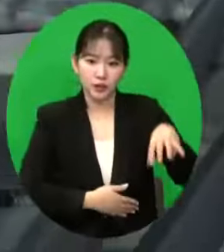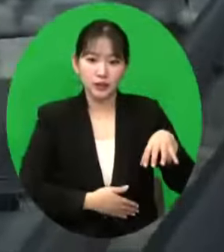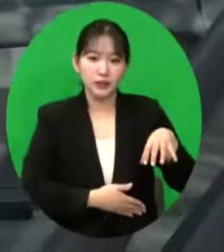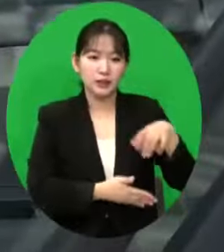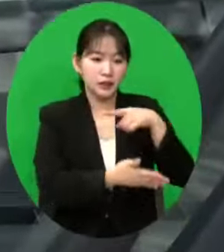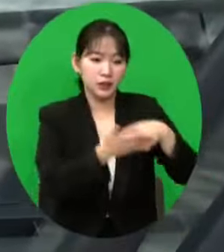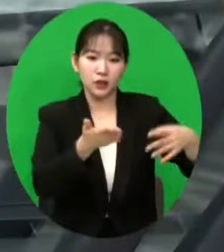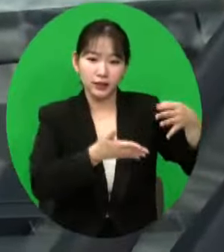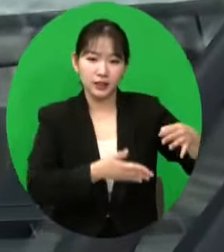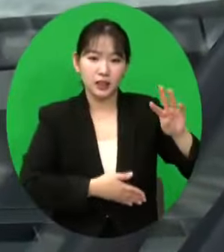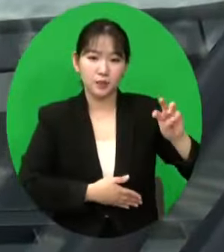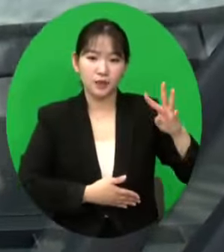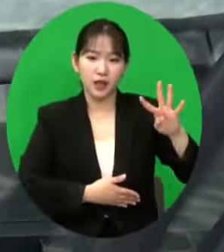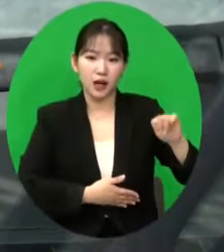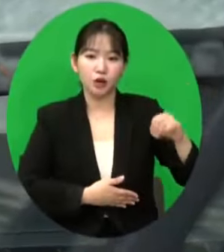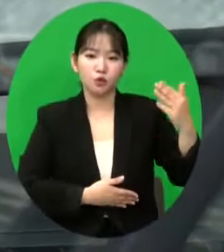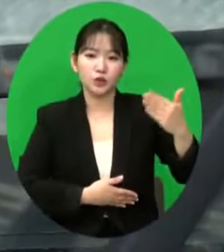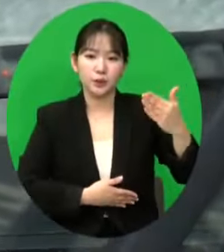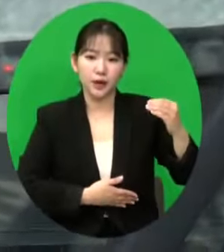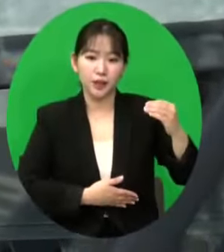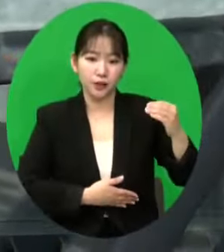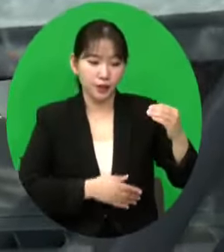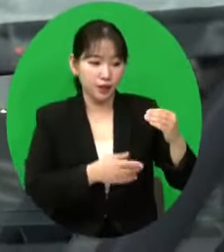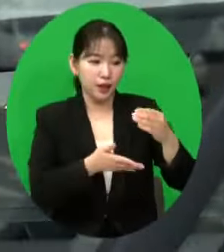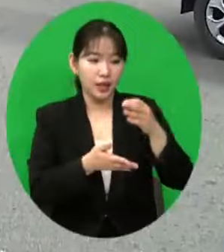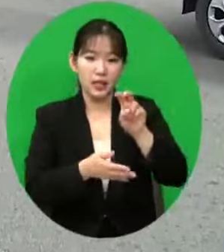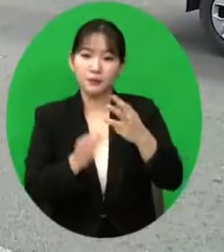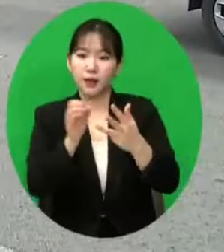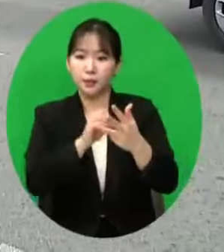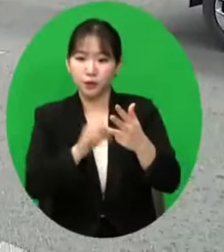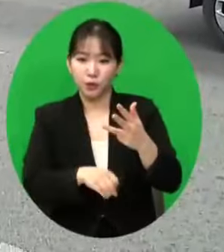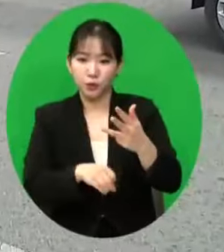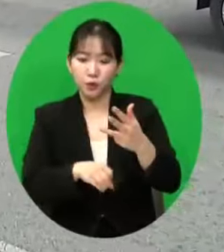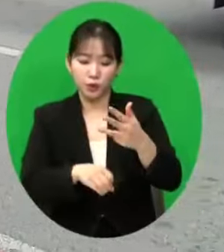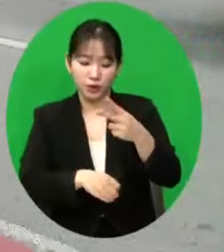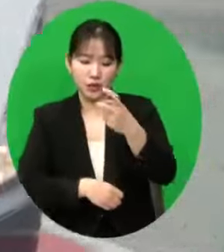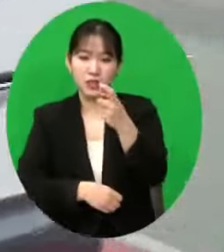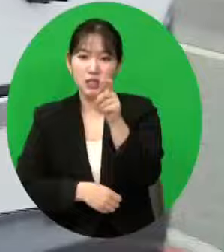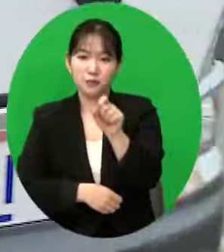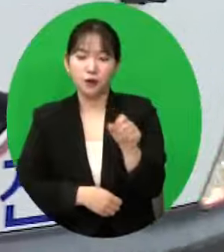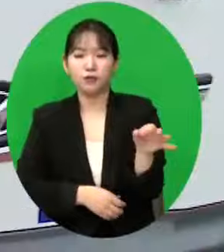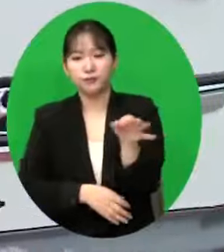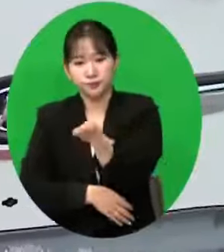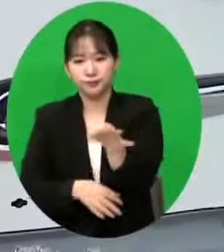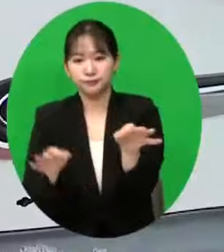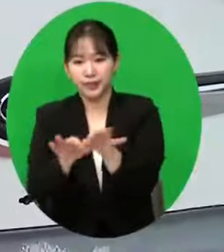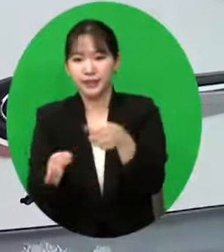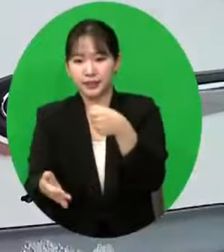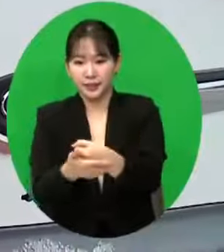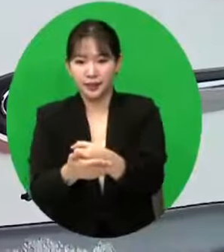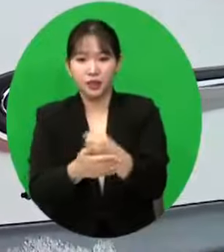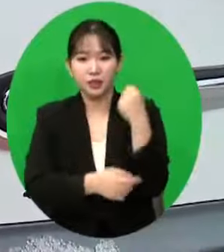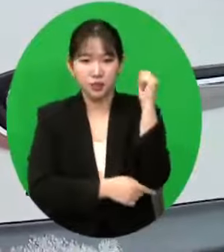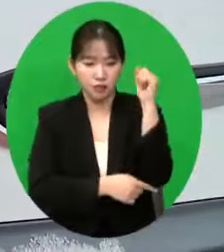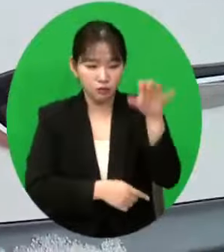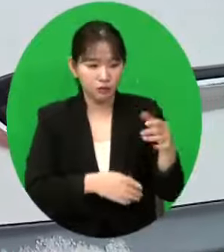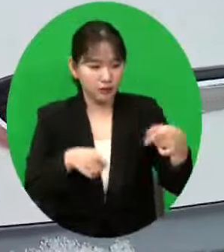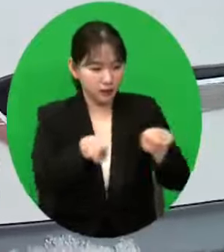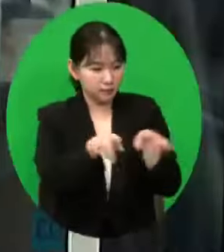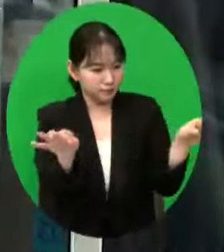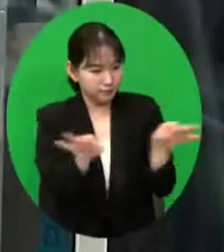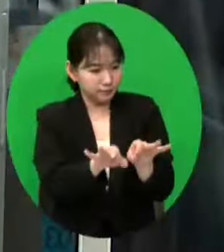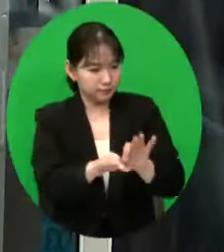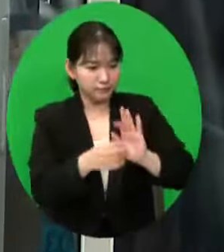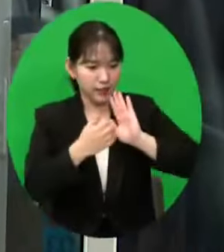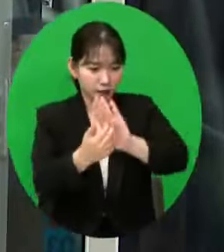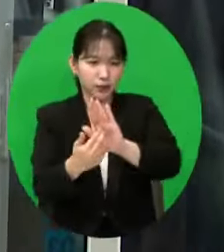적자액 34억 9천만 원의 28% 수준인 10억 원을 분담하기로 했지만 영암군은 공동 분담에